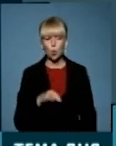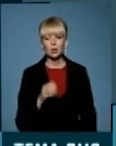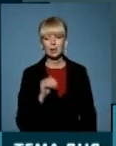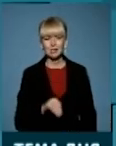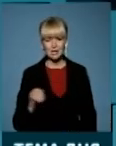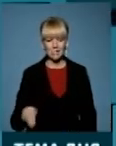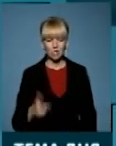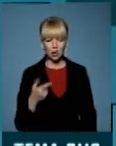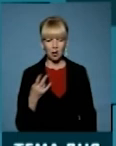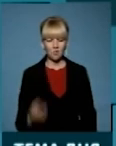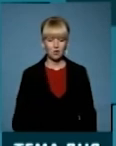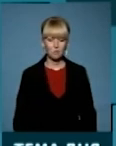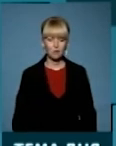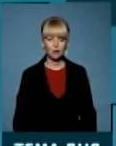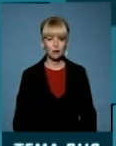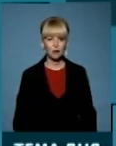тисяч гривень.